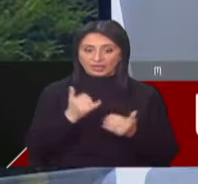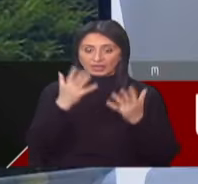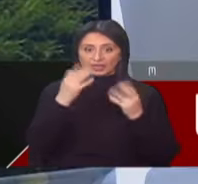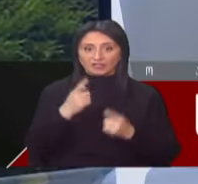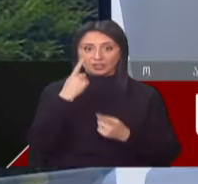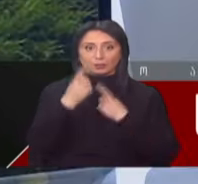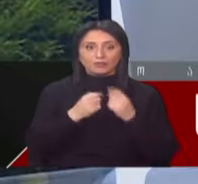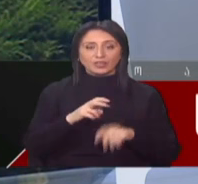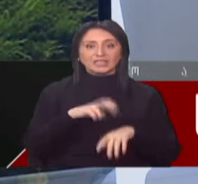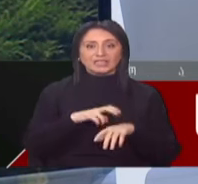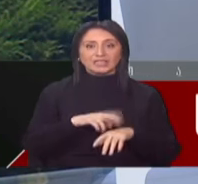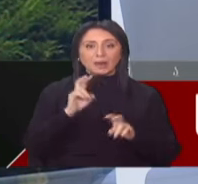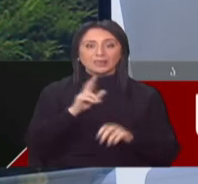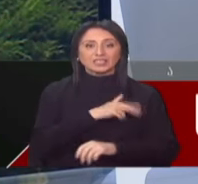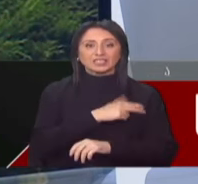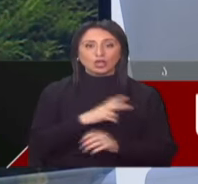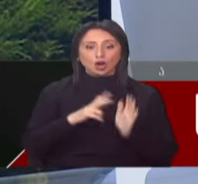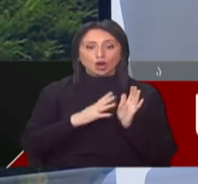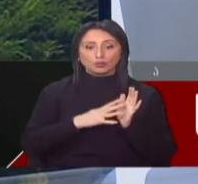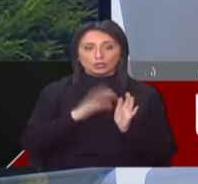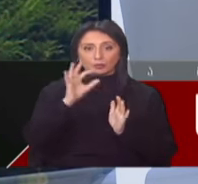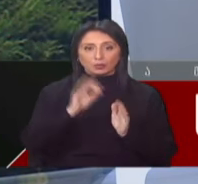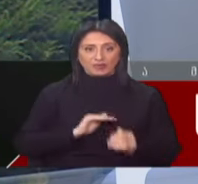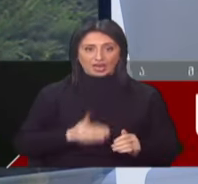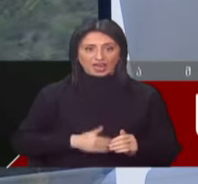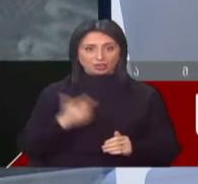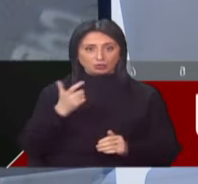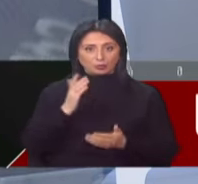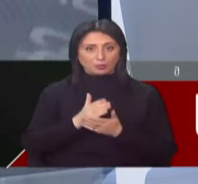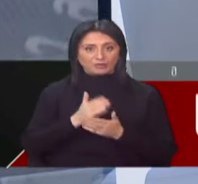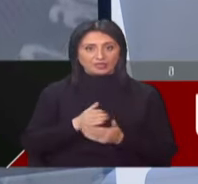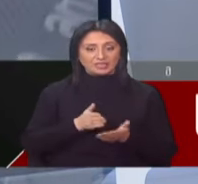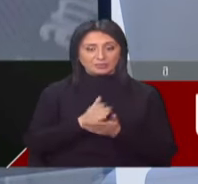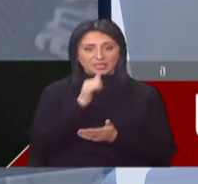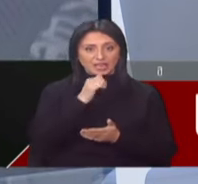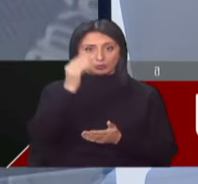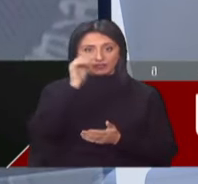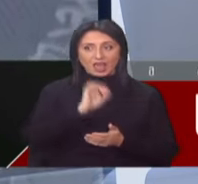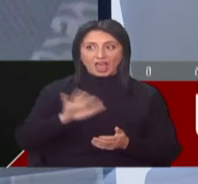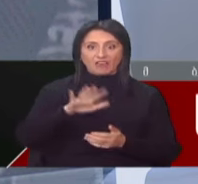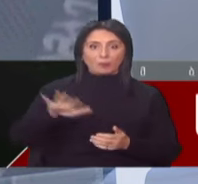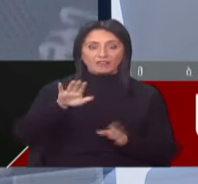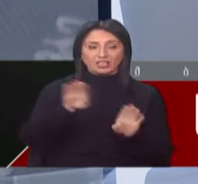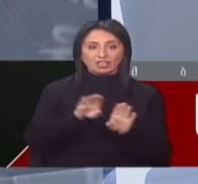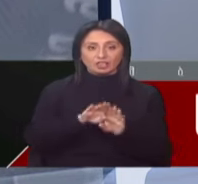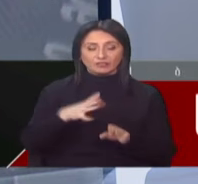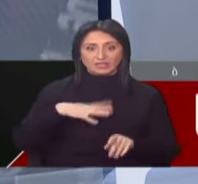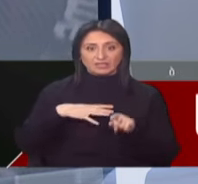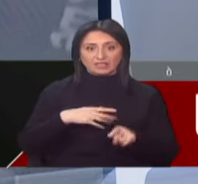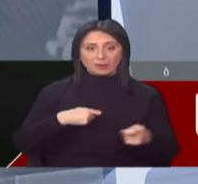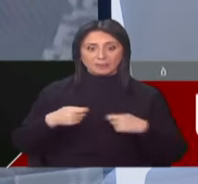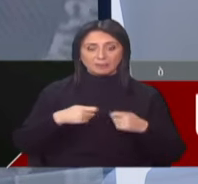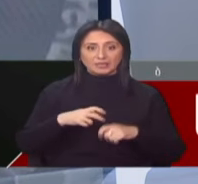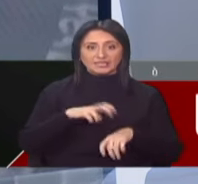დღევანდელი მონაცემებით სამედიცინო დაწესებულების 90% კერძო მფლობელობაშია. სფეროს ექსპერტთა აზრით, ევროპის ქვეყნებთან შედარებით საქართველოში